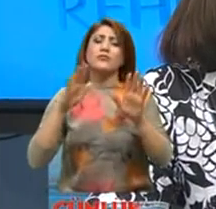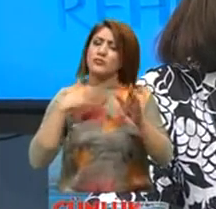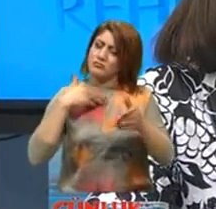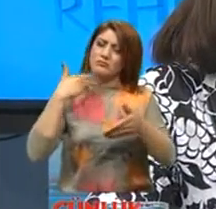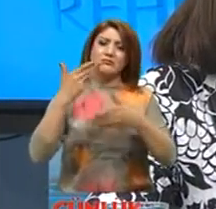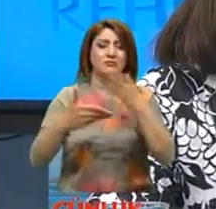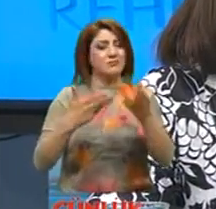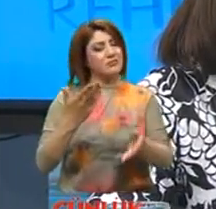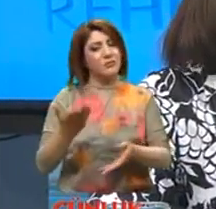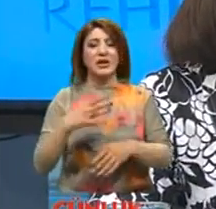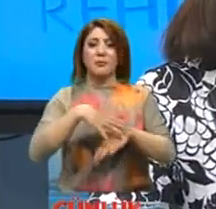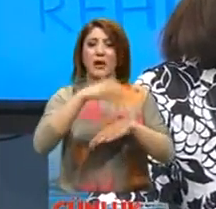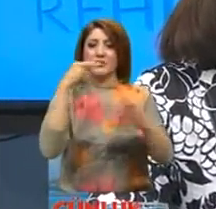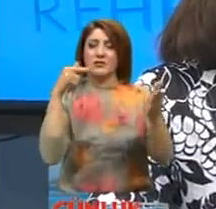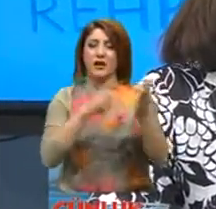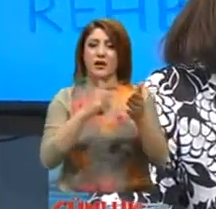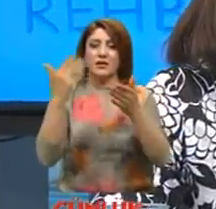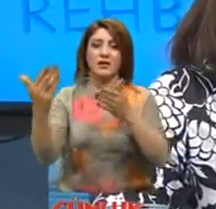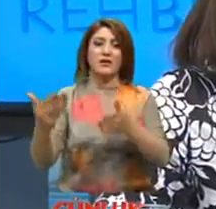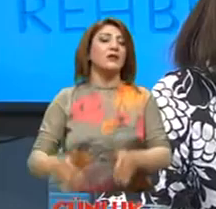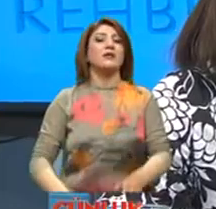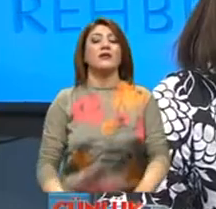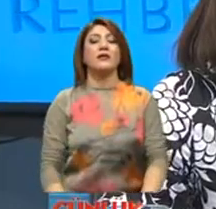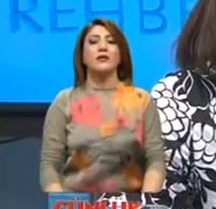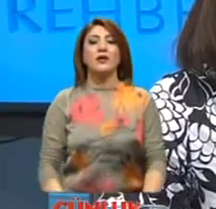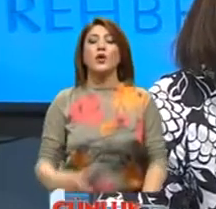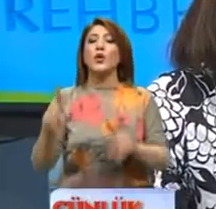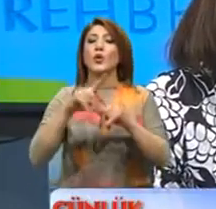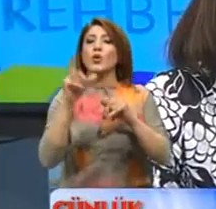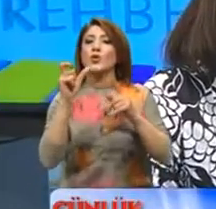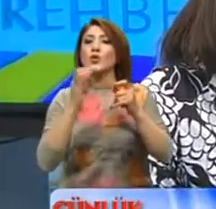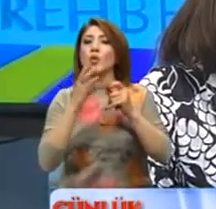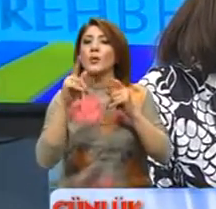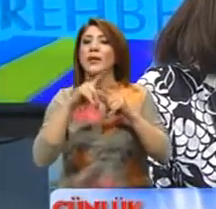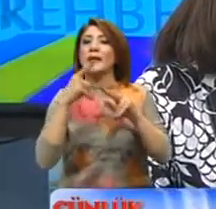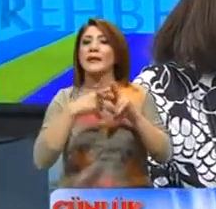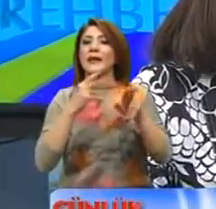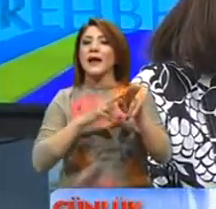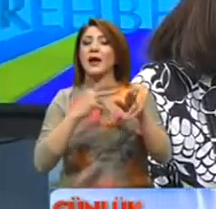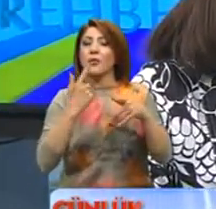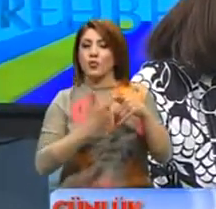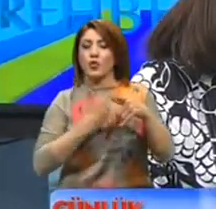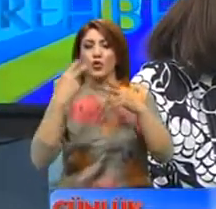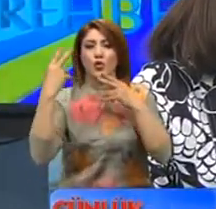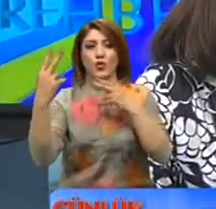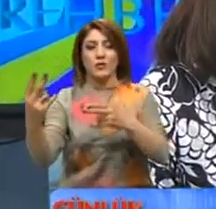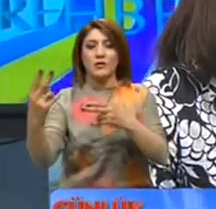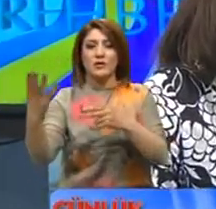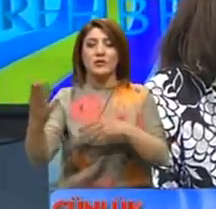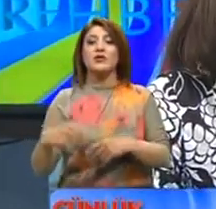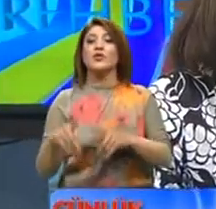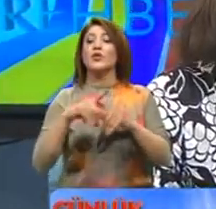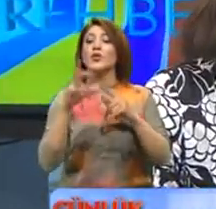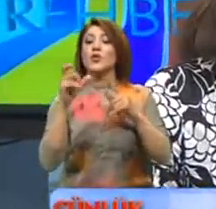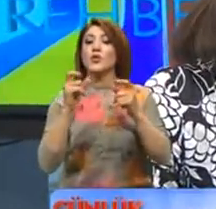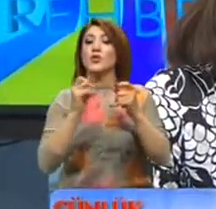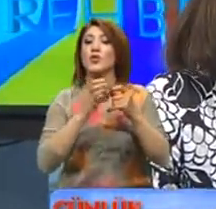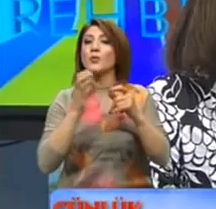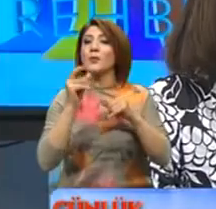anda mı? Merkezimizin amacı. Evet. Buyurun. Bu TÜBİTAK bir projesi ve öncelikle TÜBİTAK